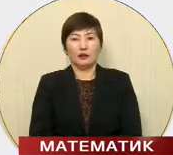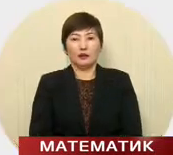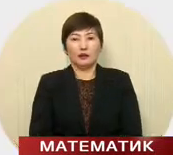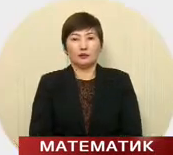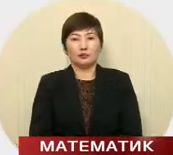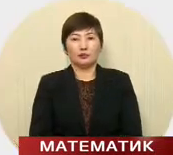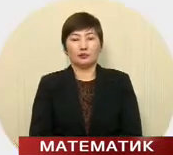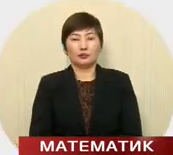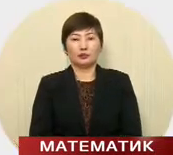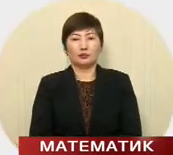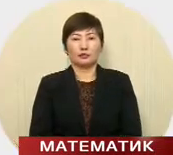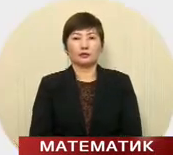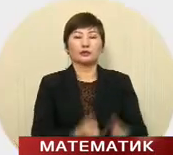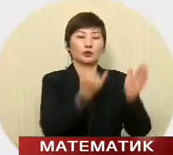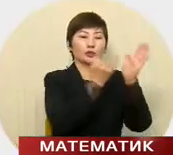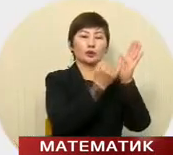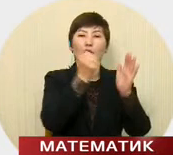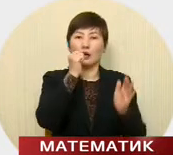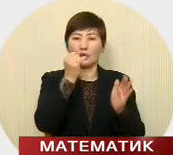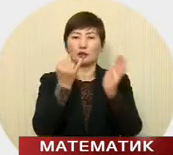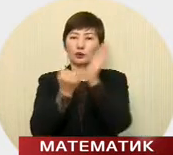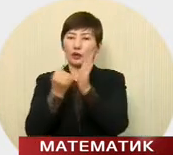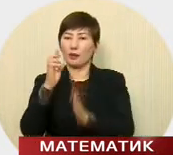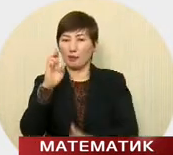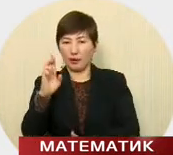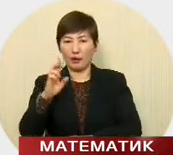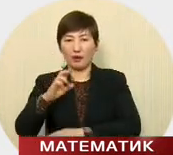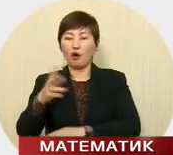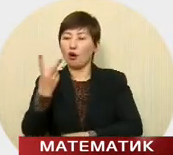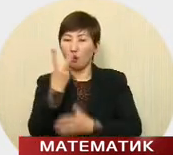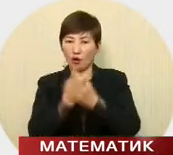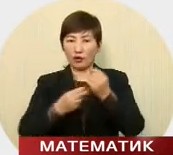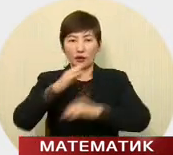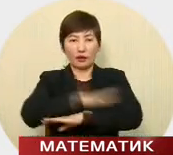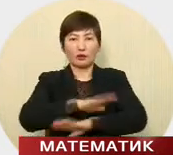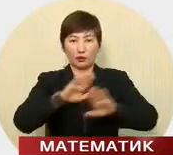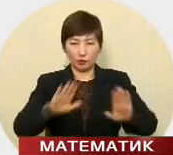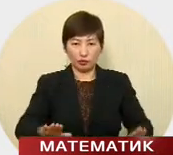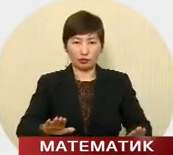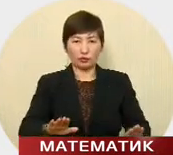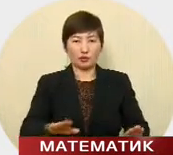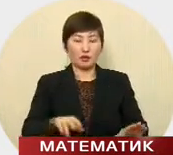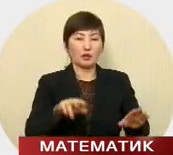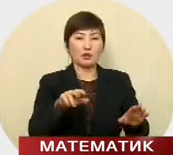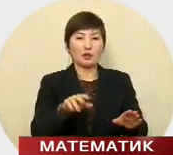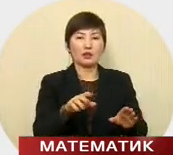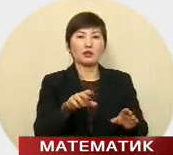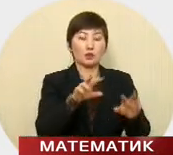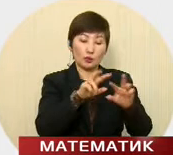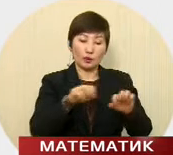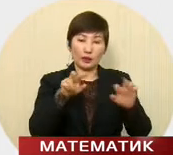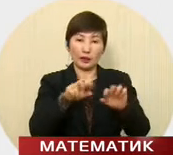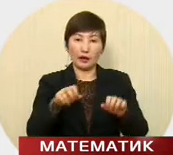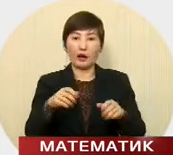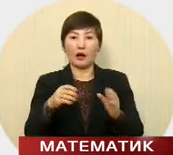За 6А, 6Б гэсэн хоёр ангийн сурагчдаас хамрагддаг дугуйлангийн судалгааг аваад үрд өнгөн